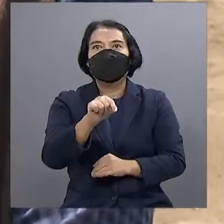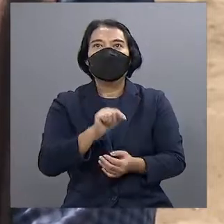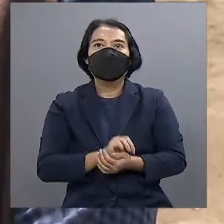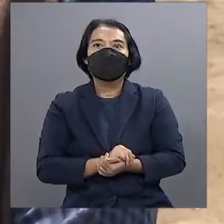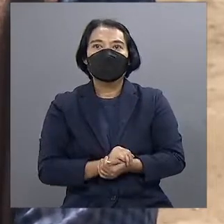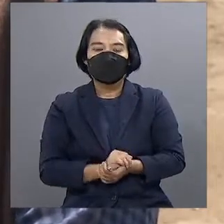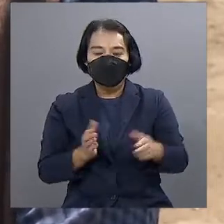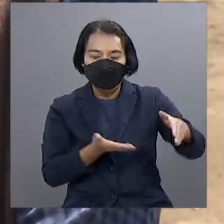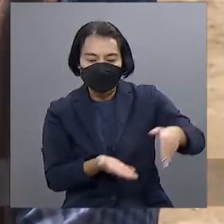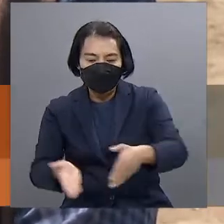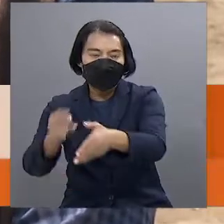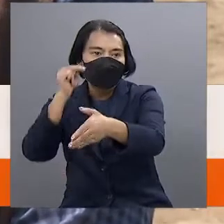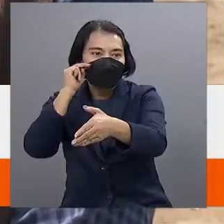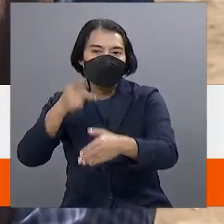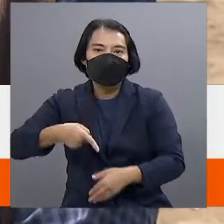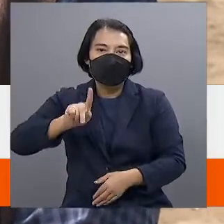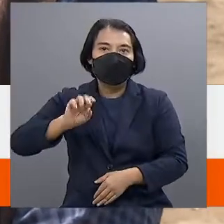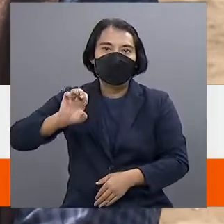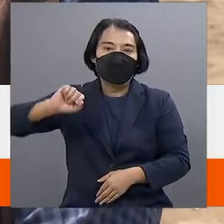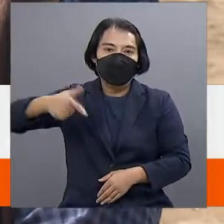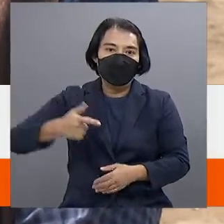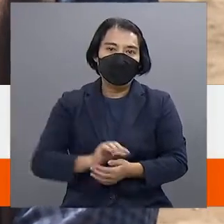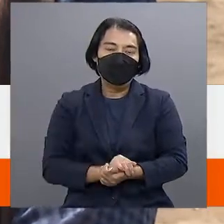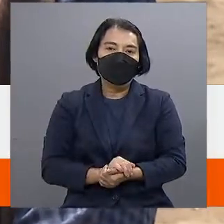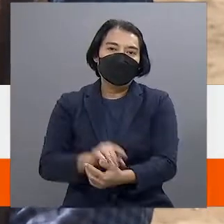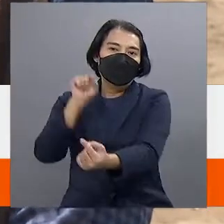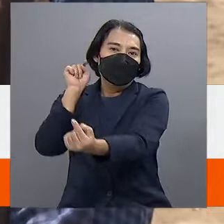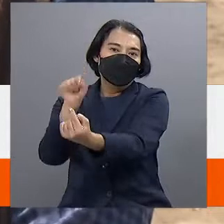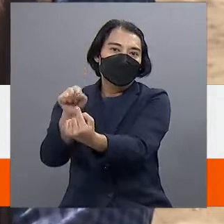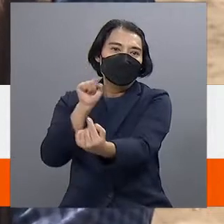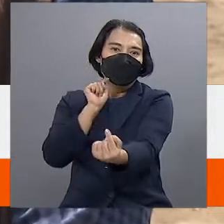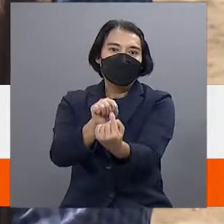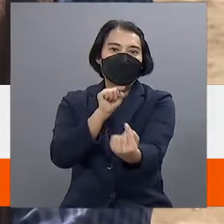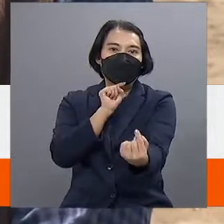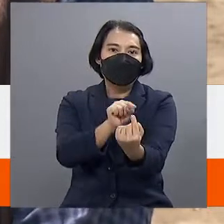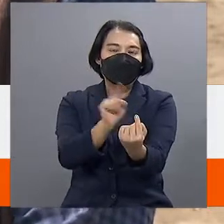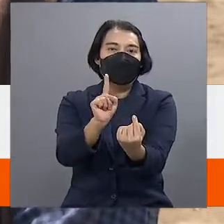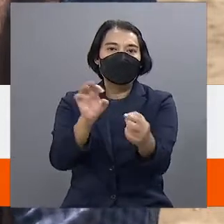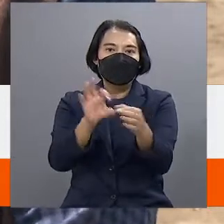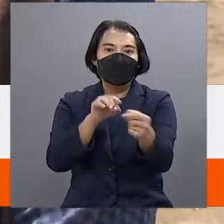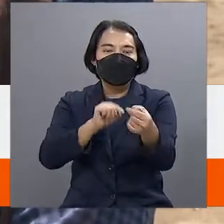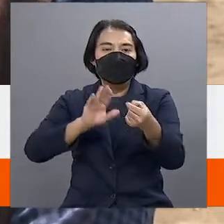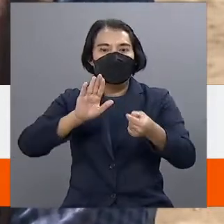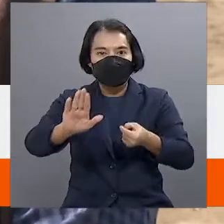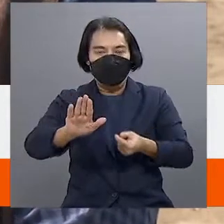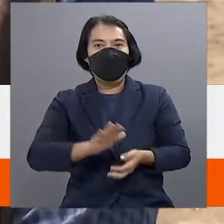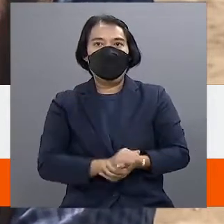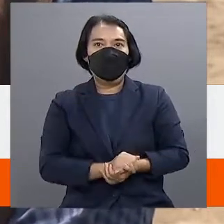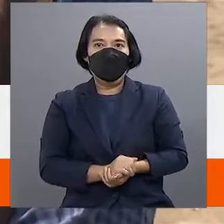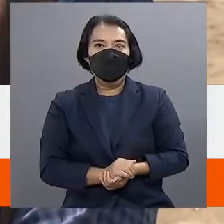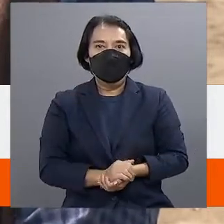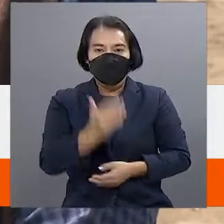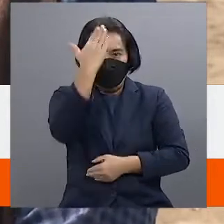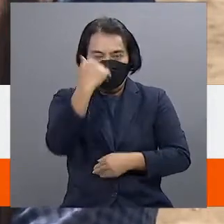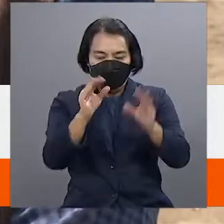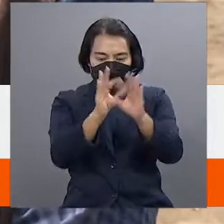นะครับเพราะว่าก็จะสอดคล้องนะครับกับอ่ะต้องมาหายของ Strongนะครับที่เน้นนะครับการจับตา